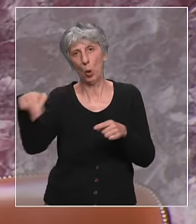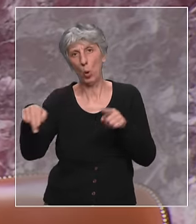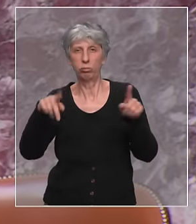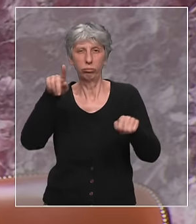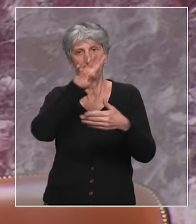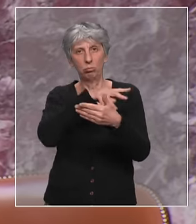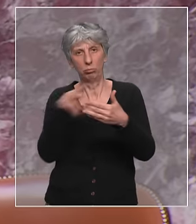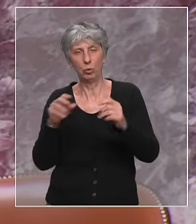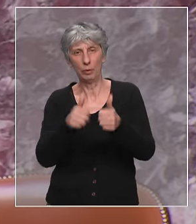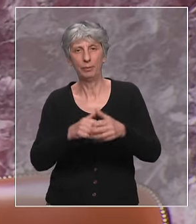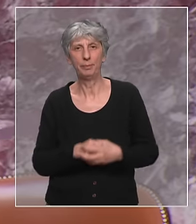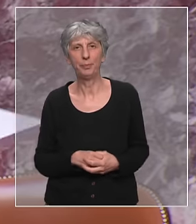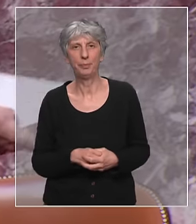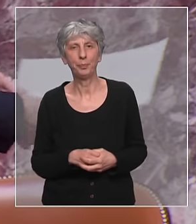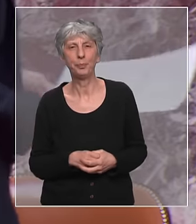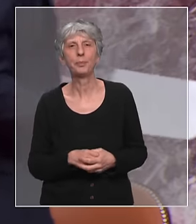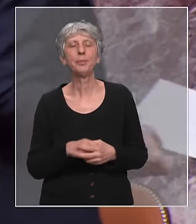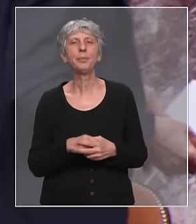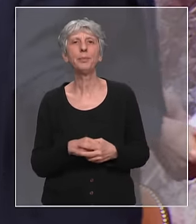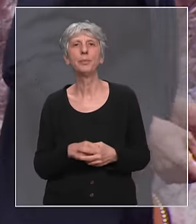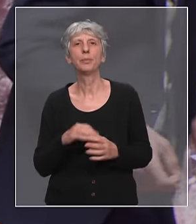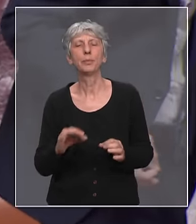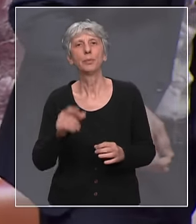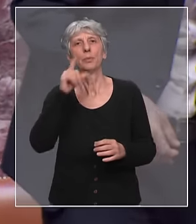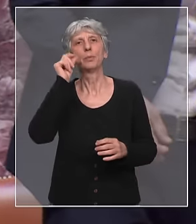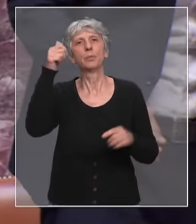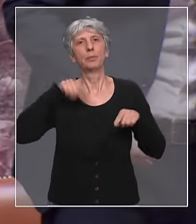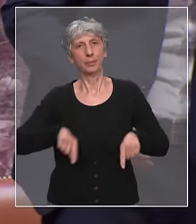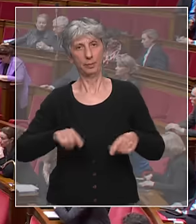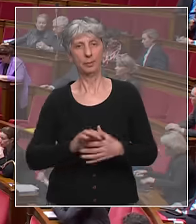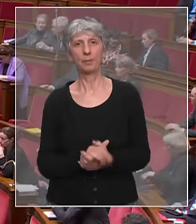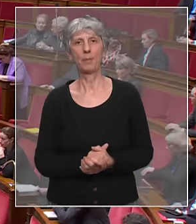Merci beaucoup, ma chère collègue. Monsieur le Premier ministre.